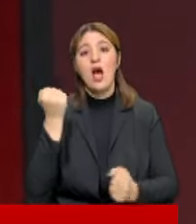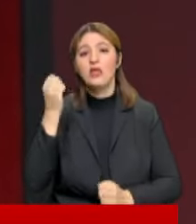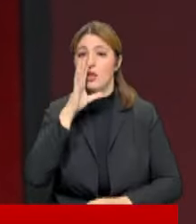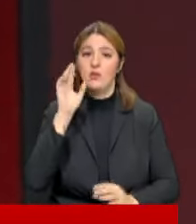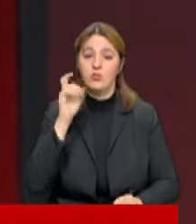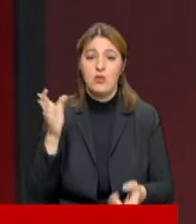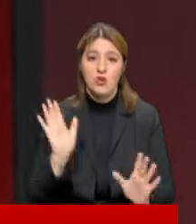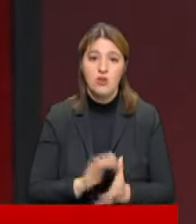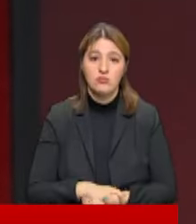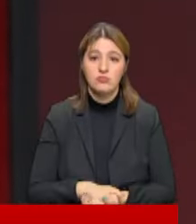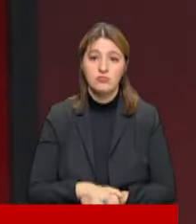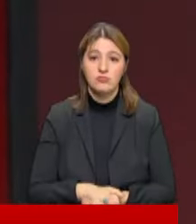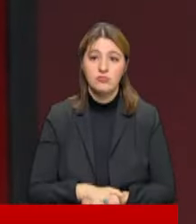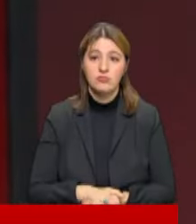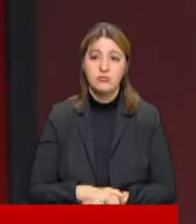bulunamıyor